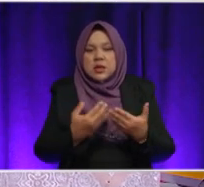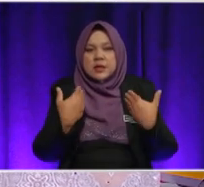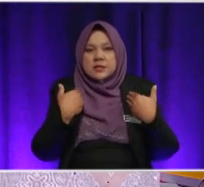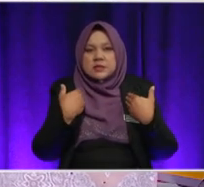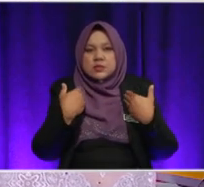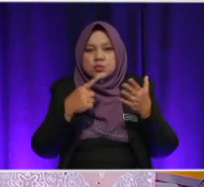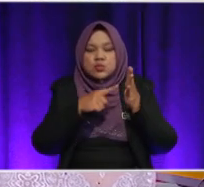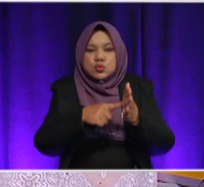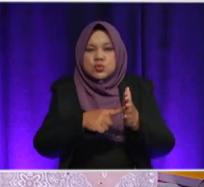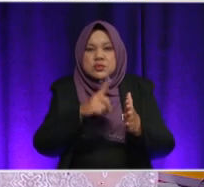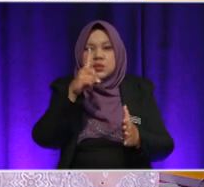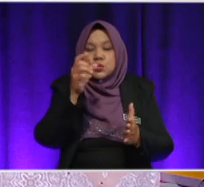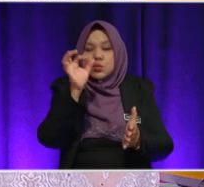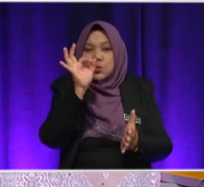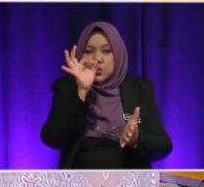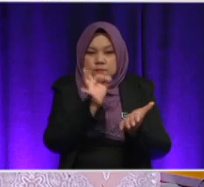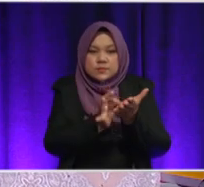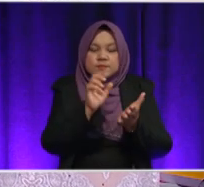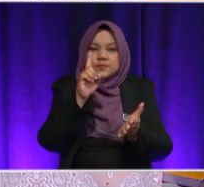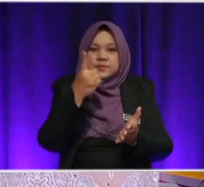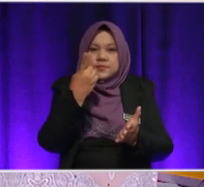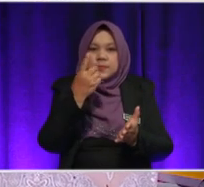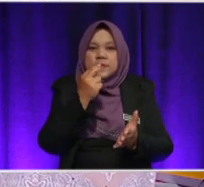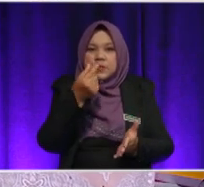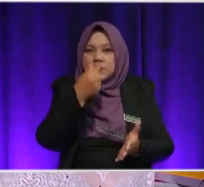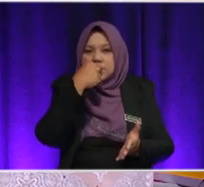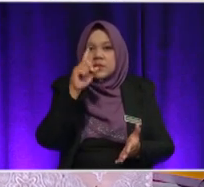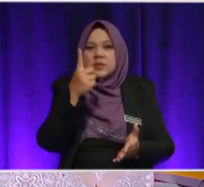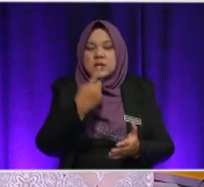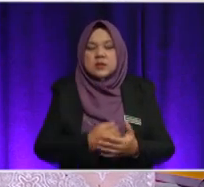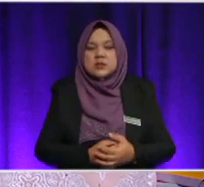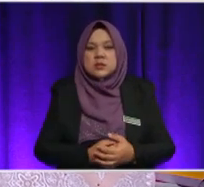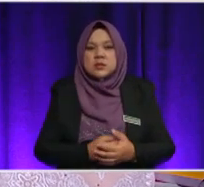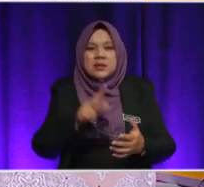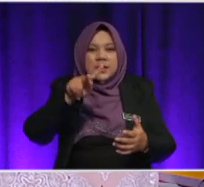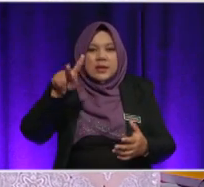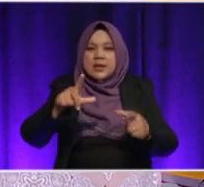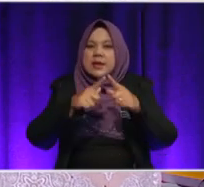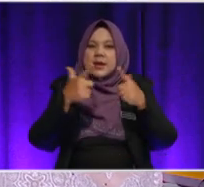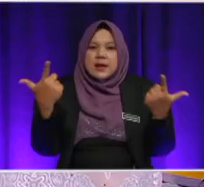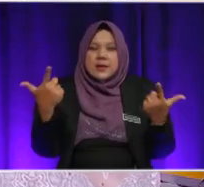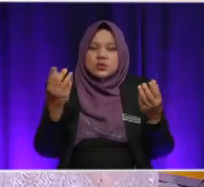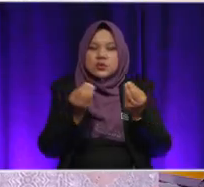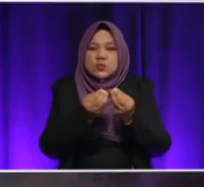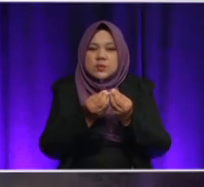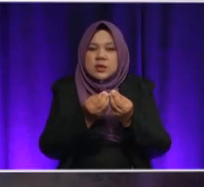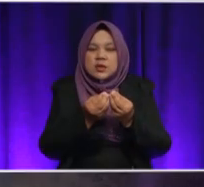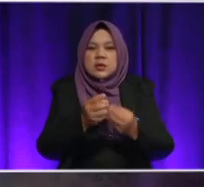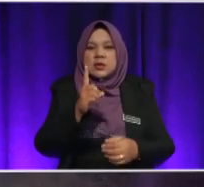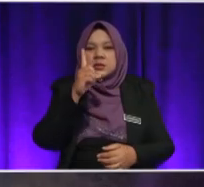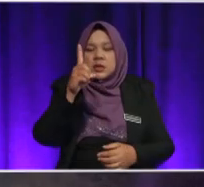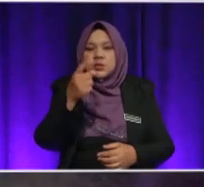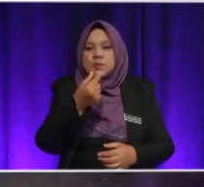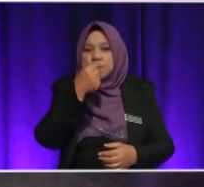satu kfsu sehari maksudnya 1000 MG sehari bagi dewasa bagi kanak-kanak lain pula dusnya jadi maka satu